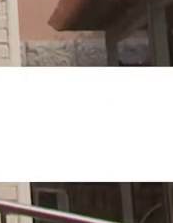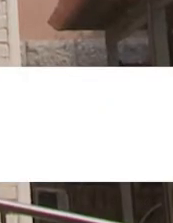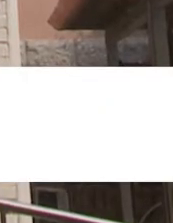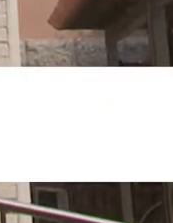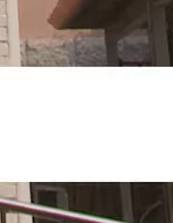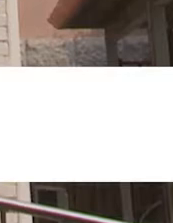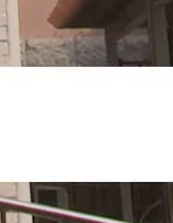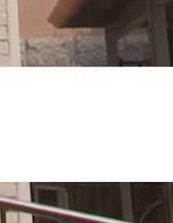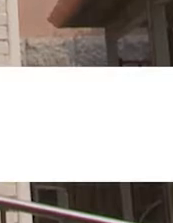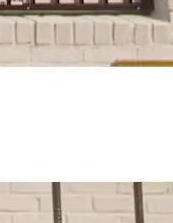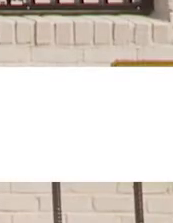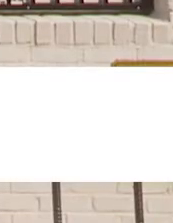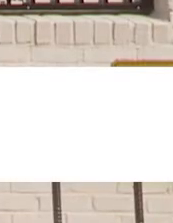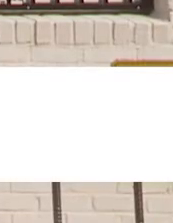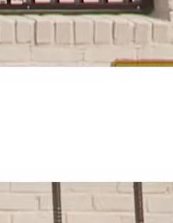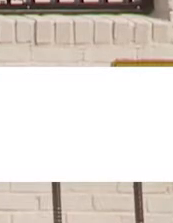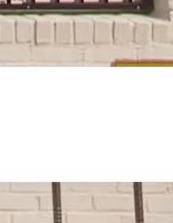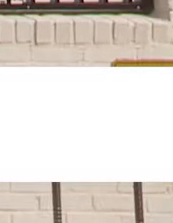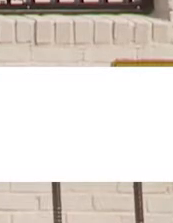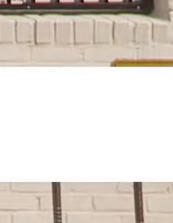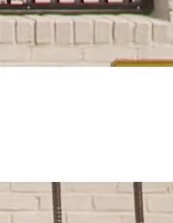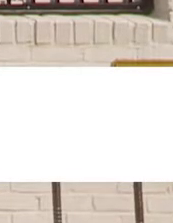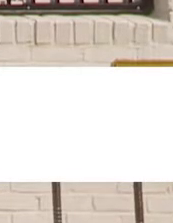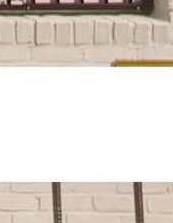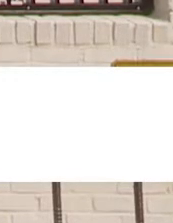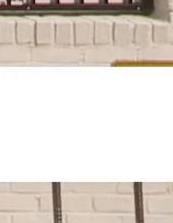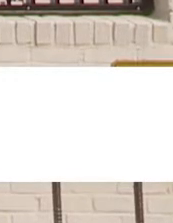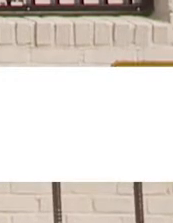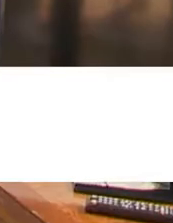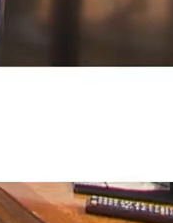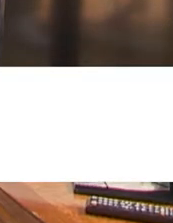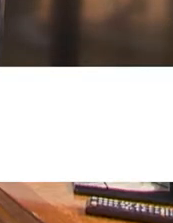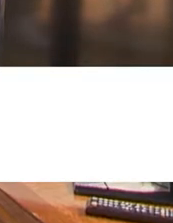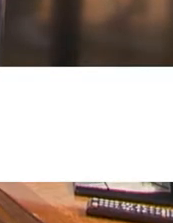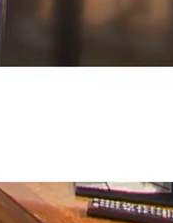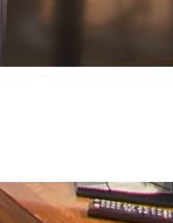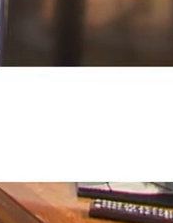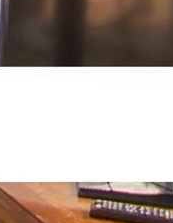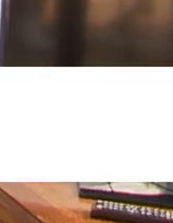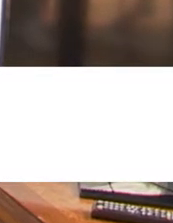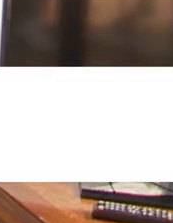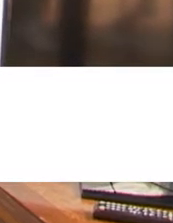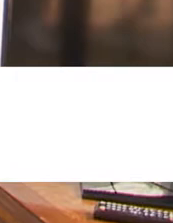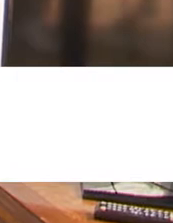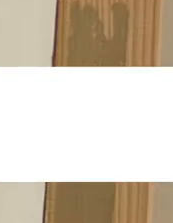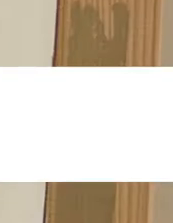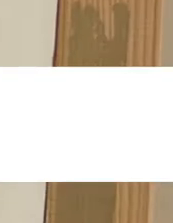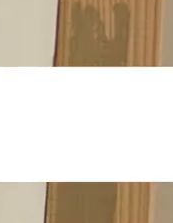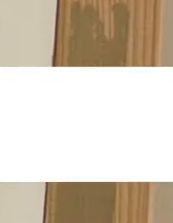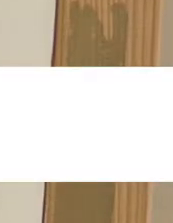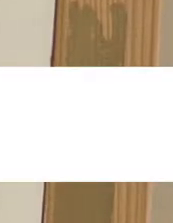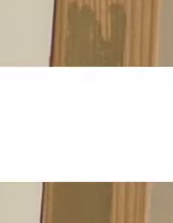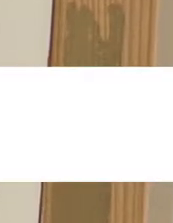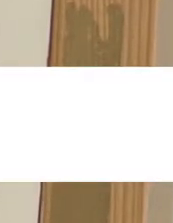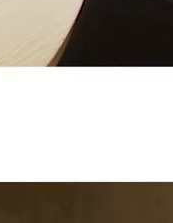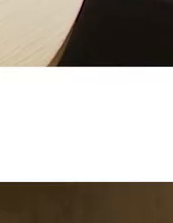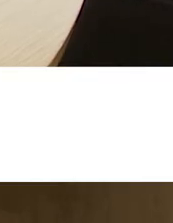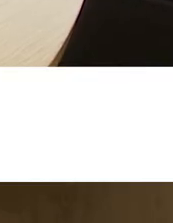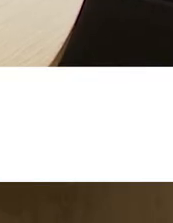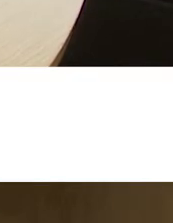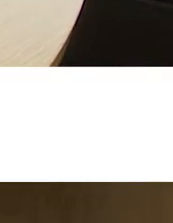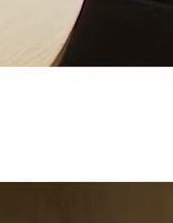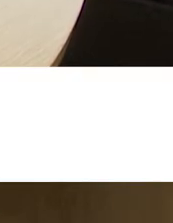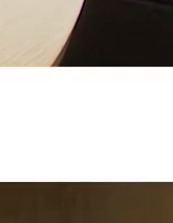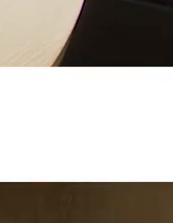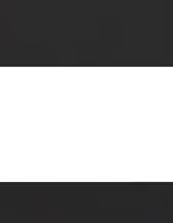어르신들의 일상생활 회복을 지원하기 위해 지난 21일부터 지역 내 189곳 어르신 사랑방에 문을 열었습니다. 백신을 한